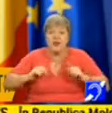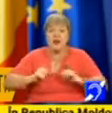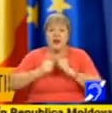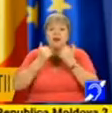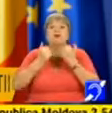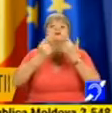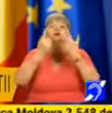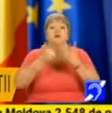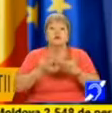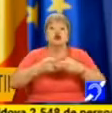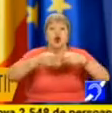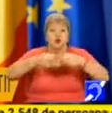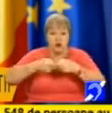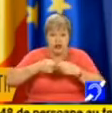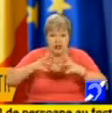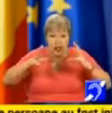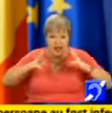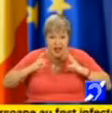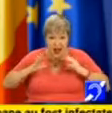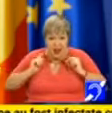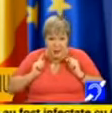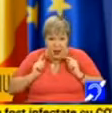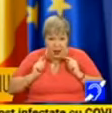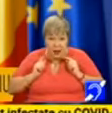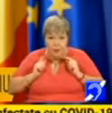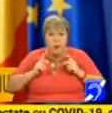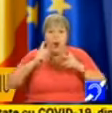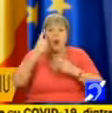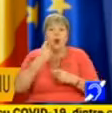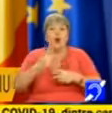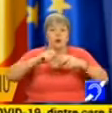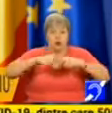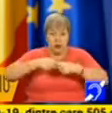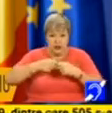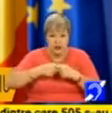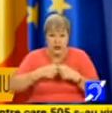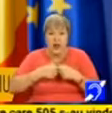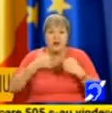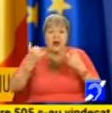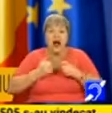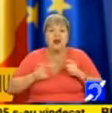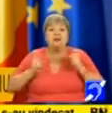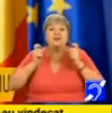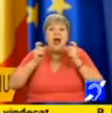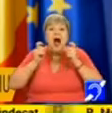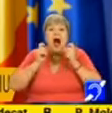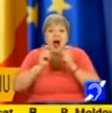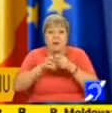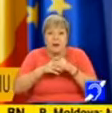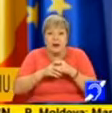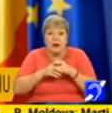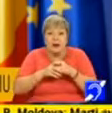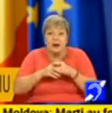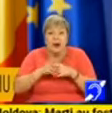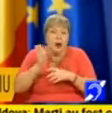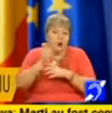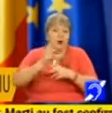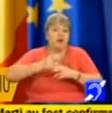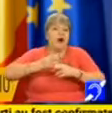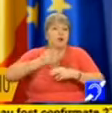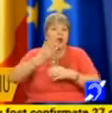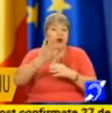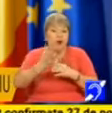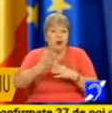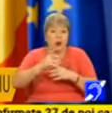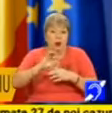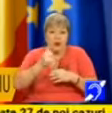societate liberă, o societate care se protejează în cazul epidemiei, dar în